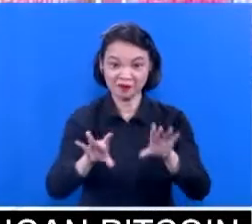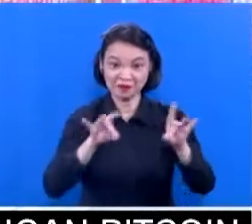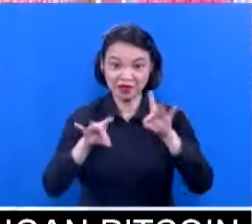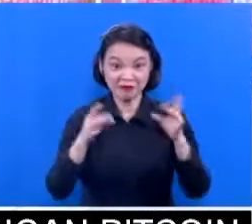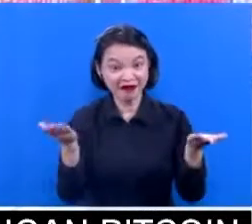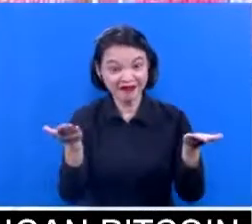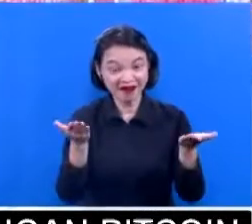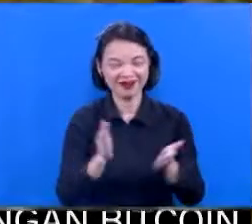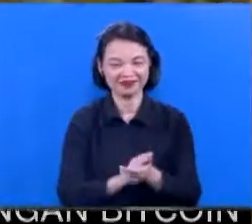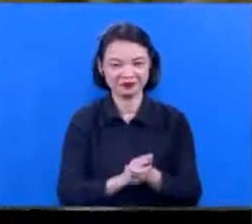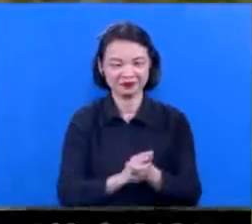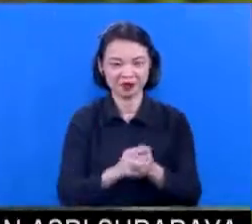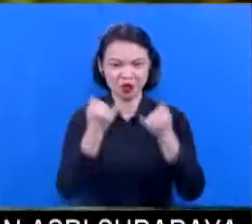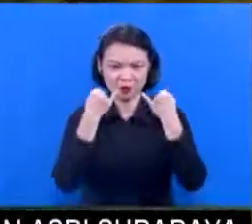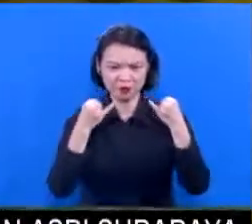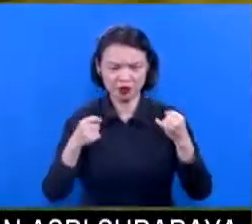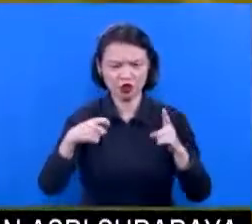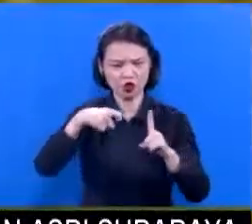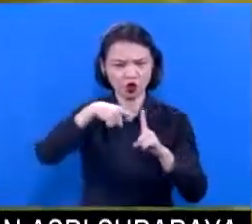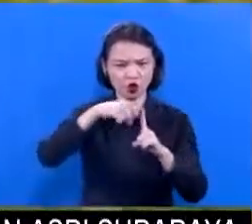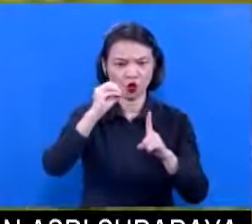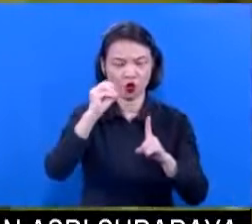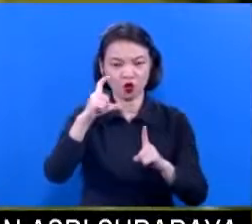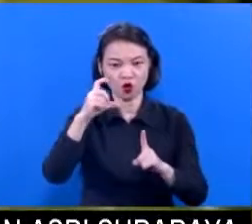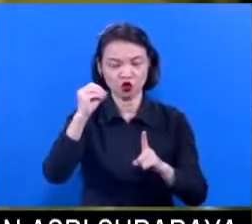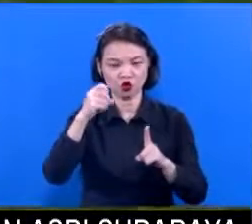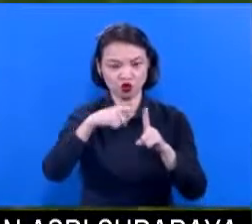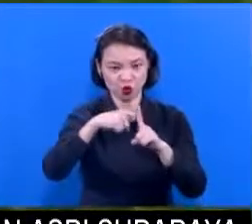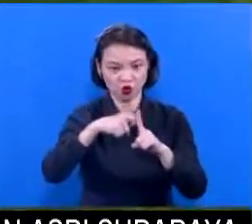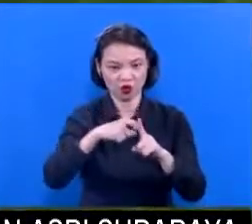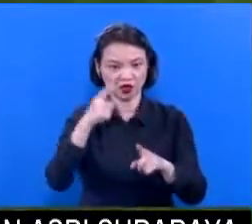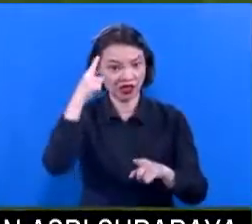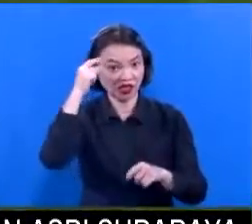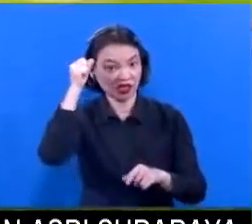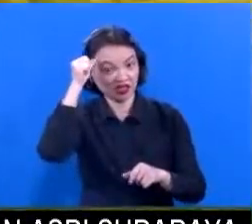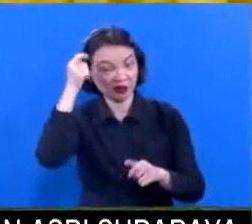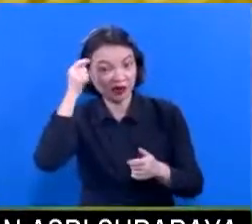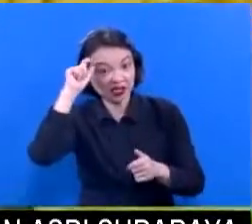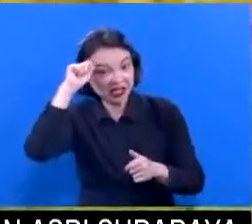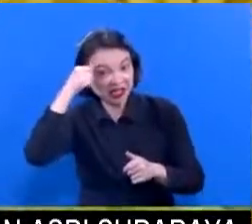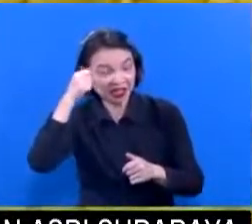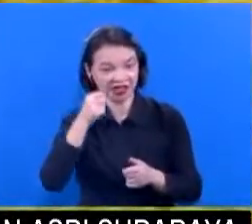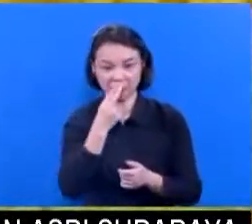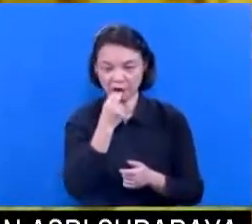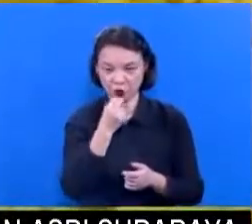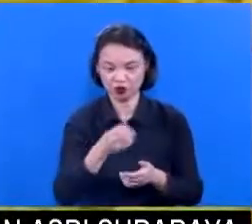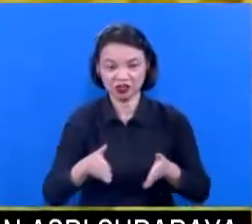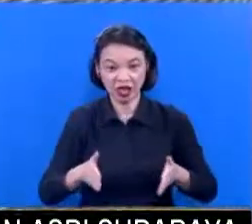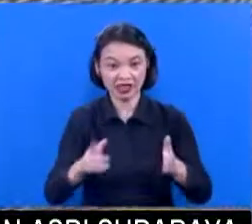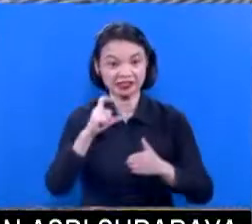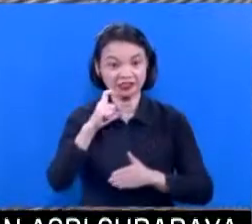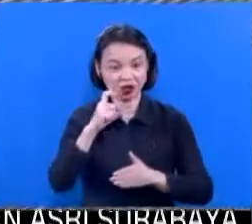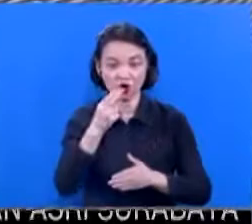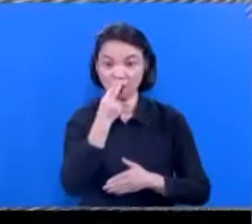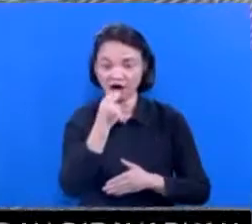Kalau mie kocok tentu kita langsung teringat sama Bandung. Saya mau cicip yang ada di kawasan Gor Pajajaran, Jalan Cicendo, Bandung. Ini